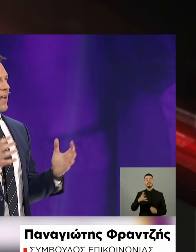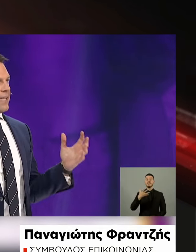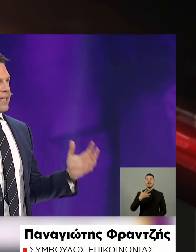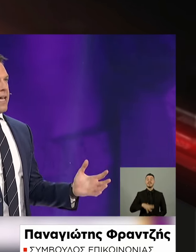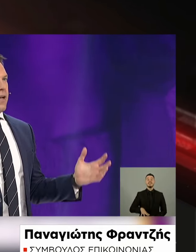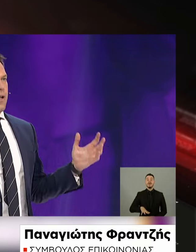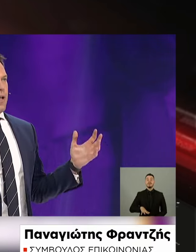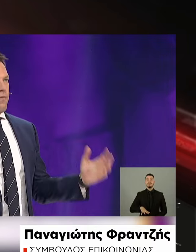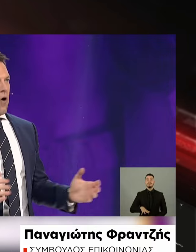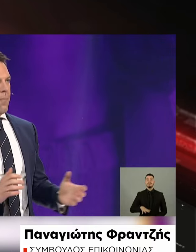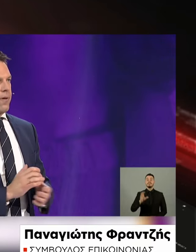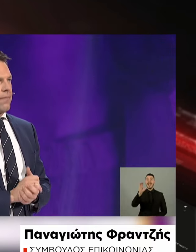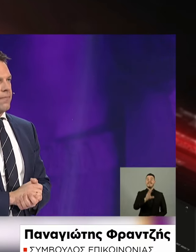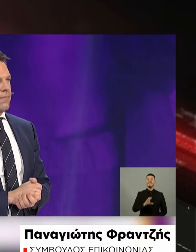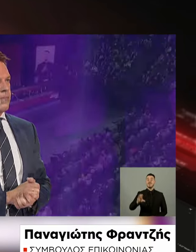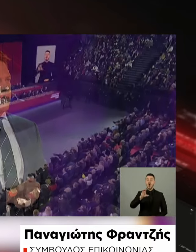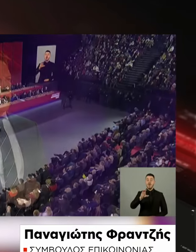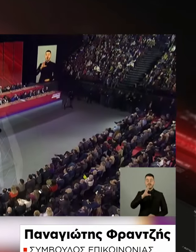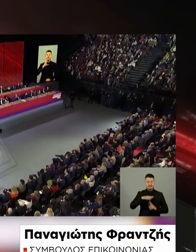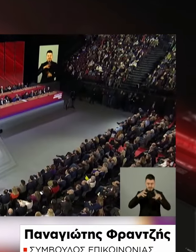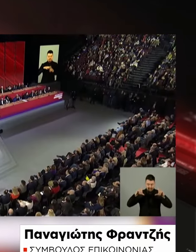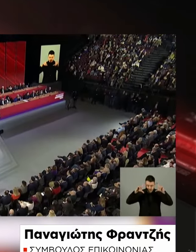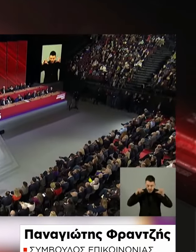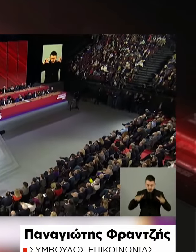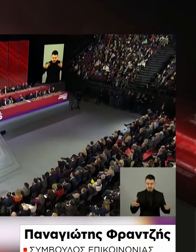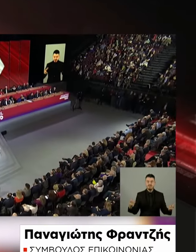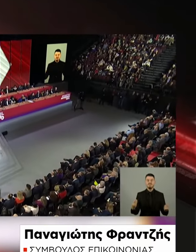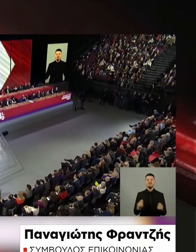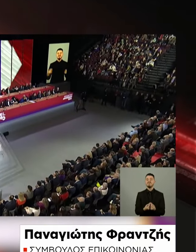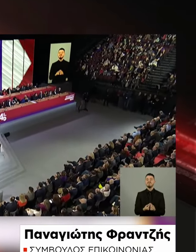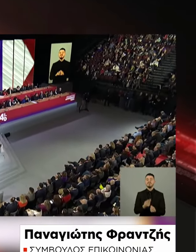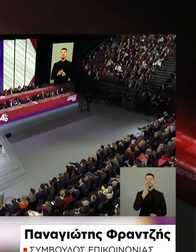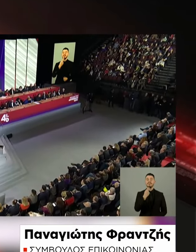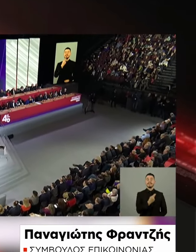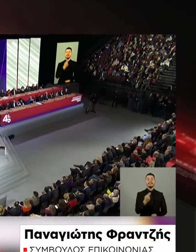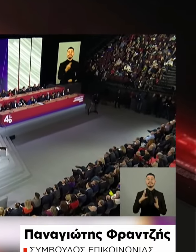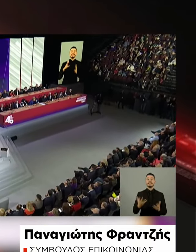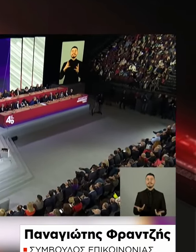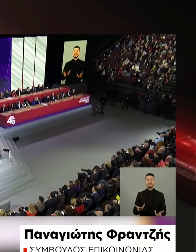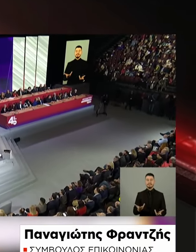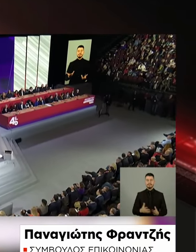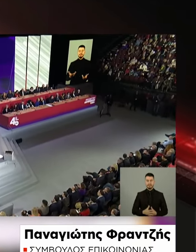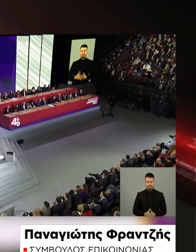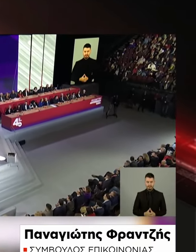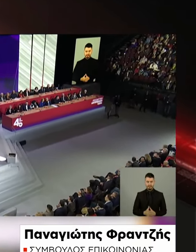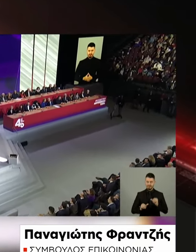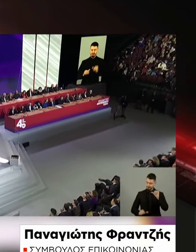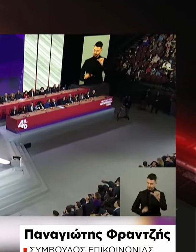θα κάνει μια προσπάθεια για ένα άλλο κόμμα. Εκεί έτσι όπως ο ίδιος το θέλει. Και αν κλείσουμε, ένα ευθύνη. Ναι.